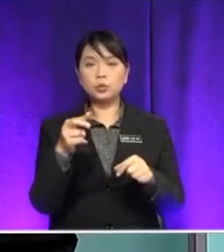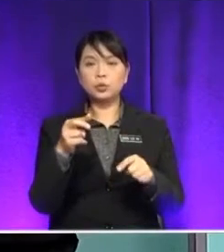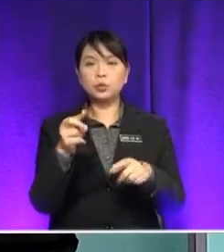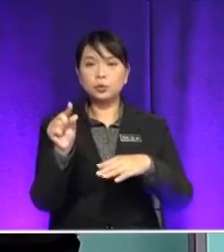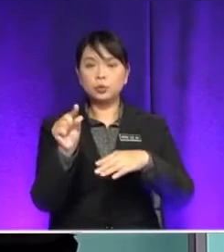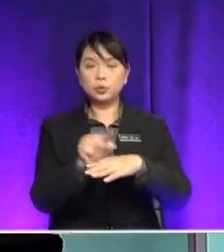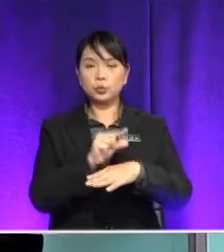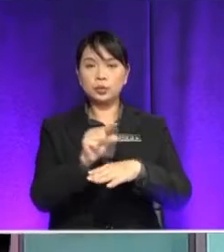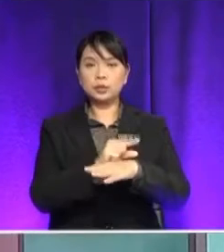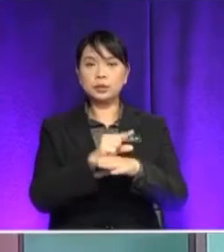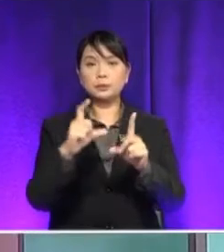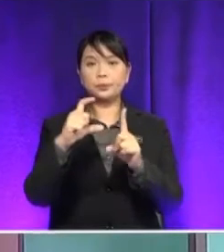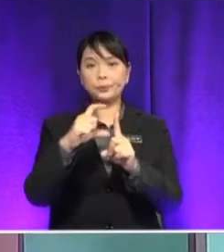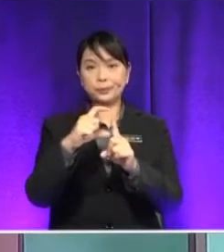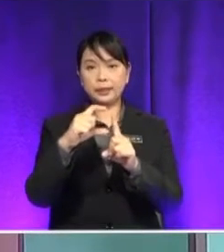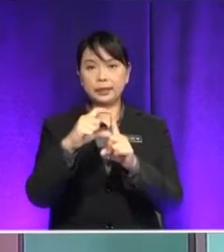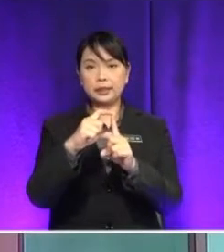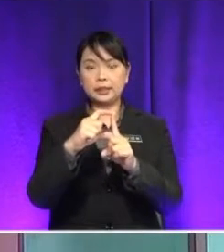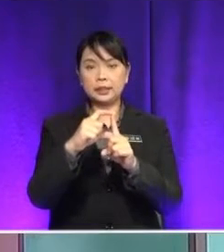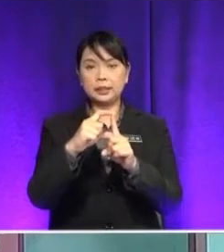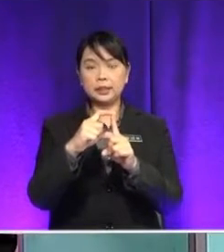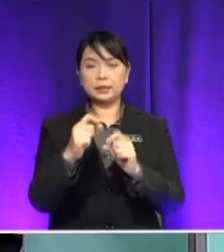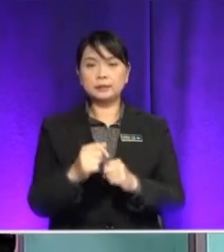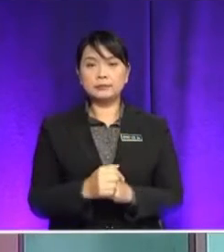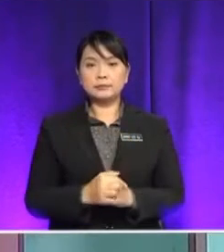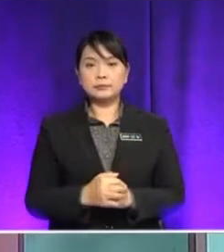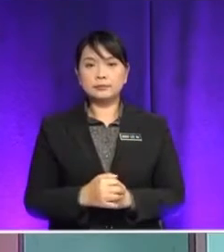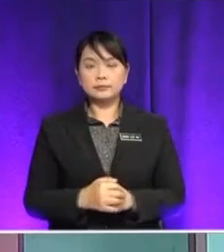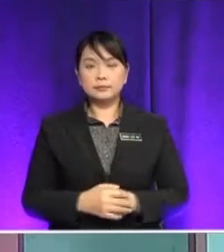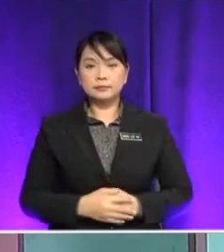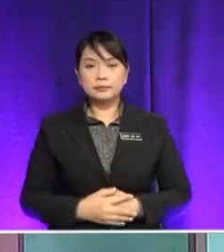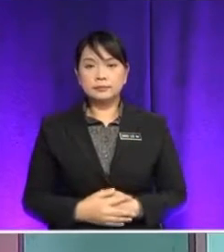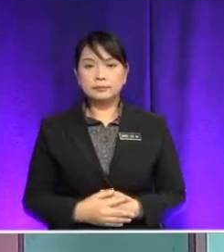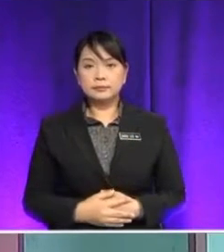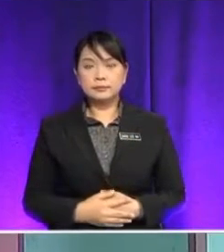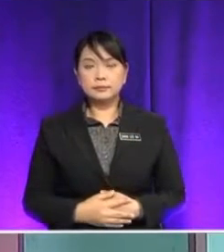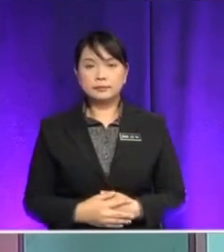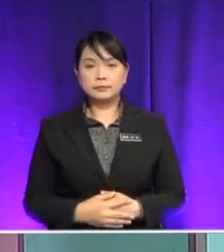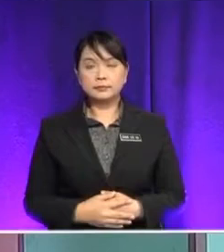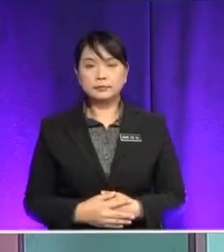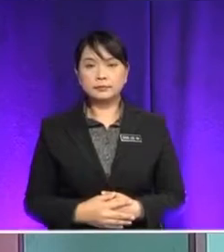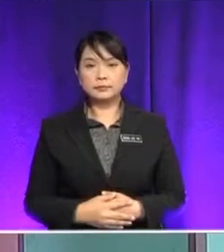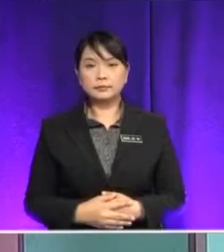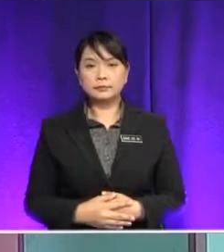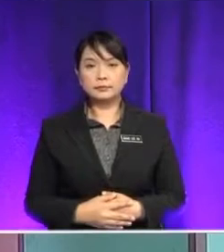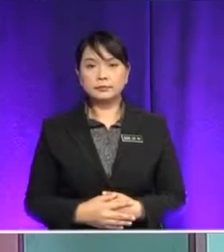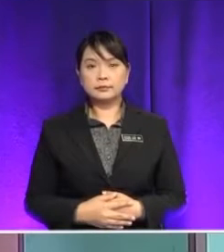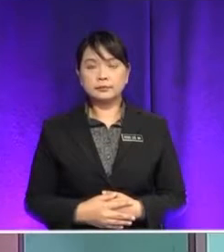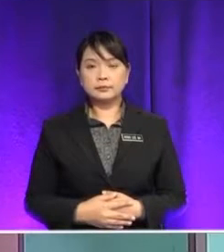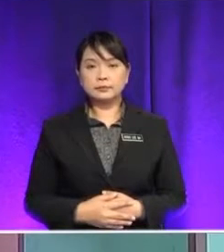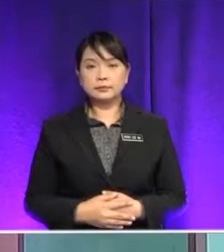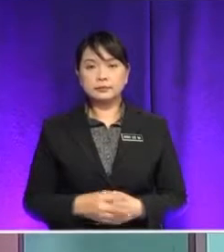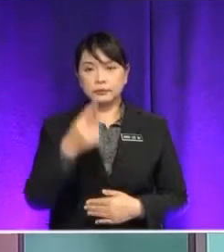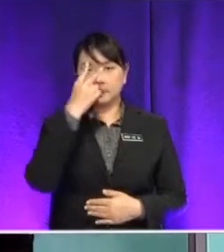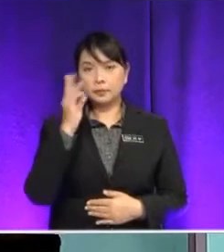telah Joko tapi di sini kalau ditengok dari segi materi Tarikh memang Daulay tahulah lebih kuahnya kemana iya oke di sini dah